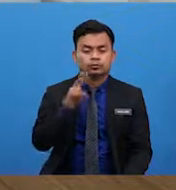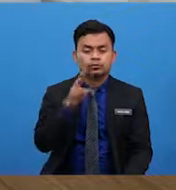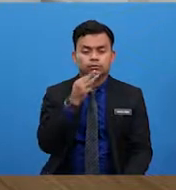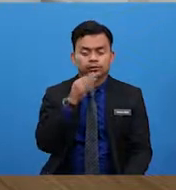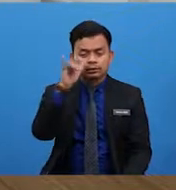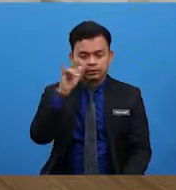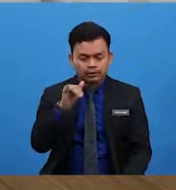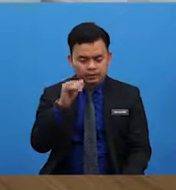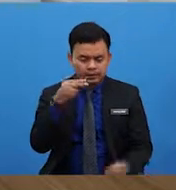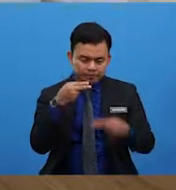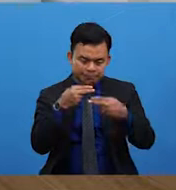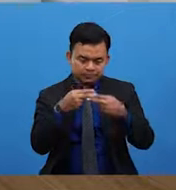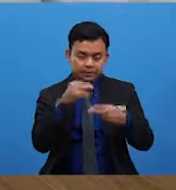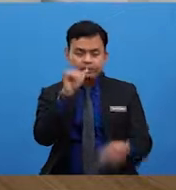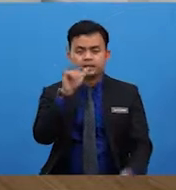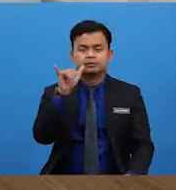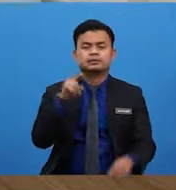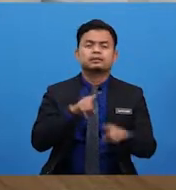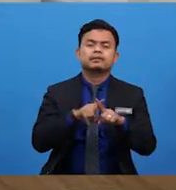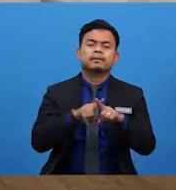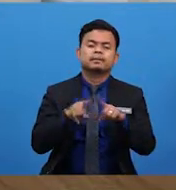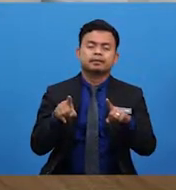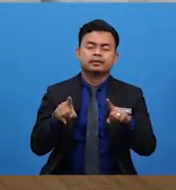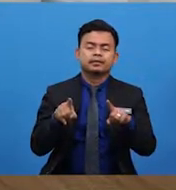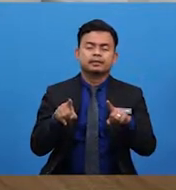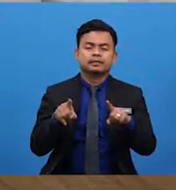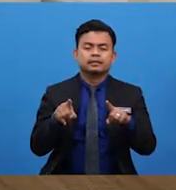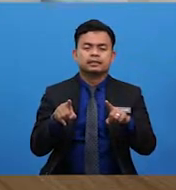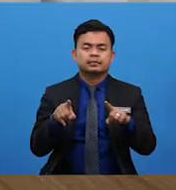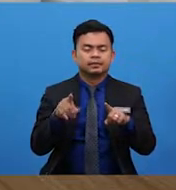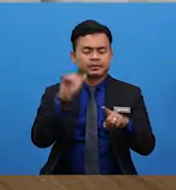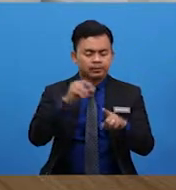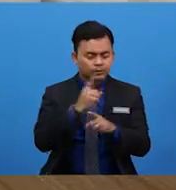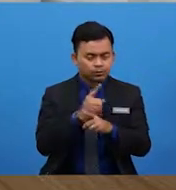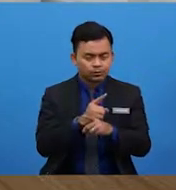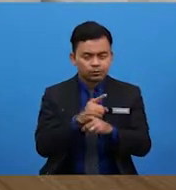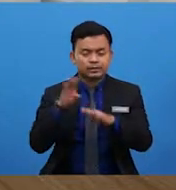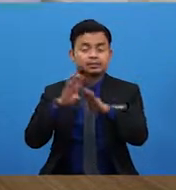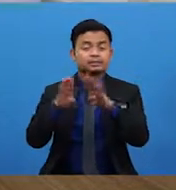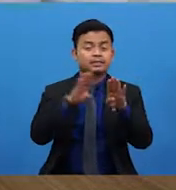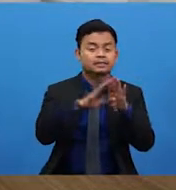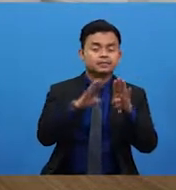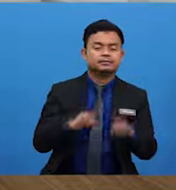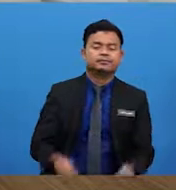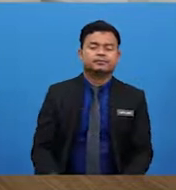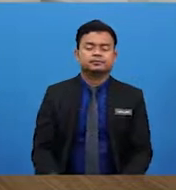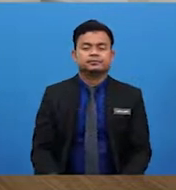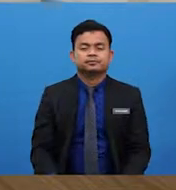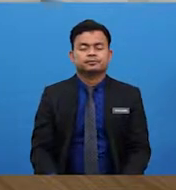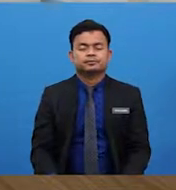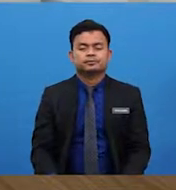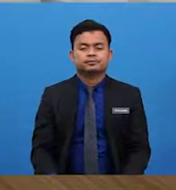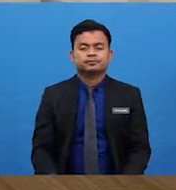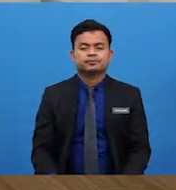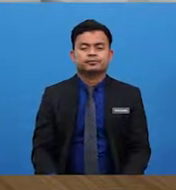aduh waktu yang hampir sama tetapi umumnya Eko posisi yang berbeda Janet inilah yang pengen itu bila